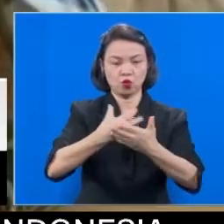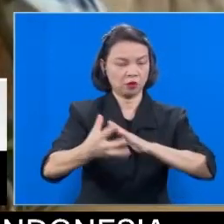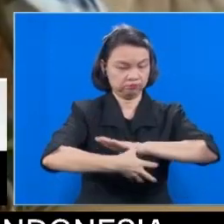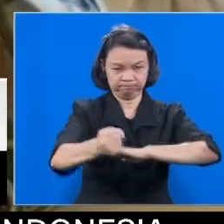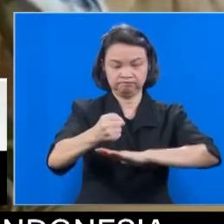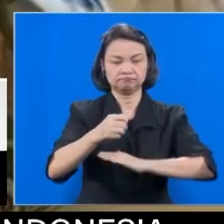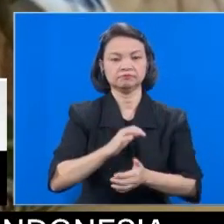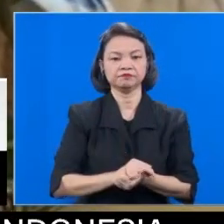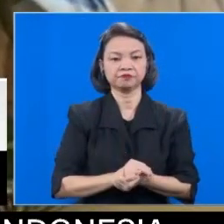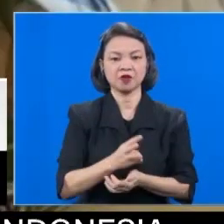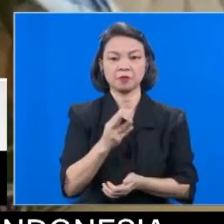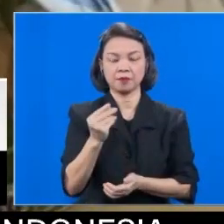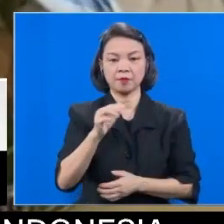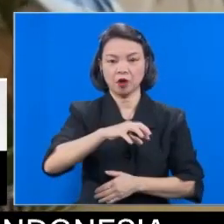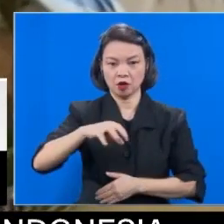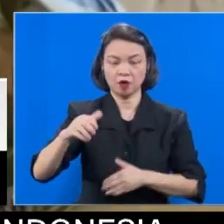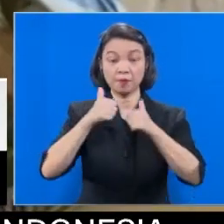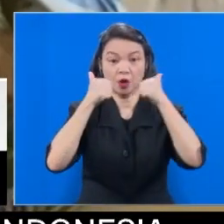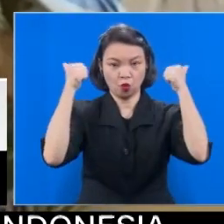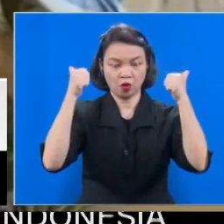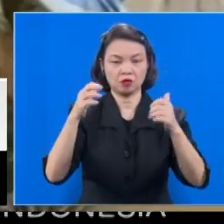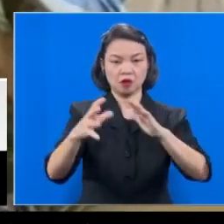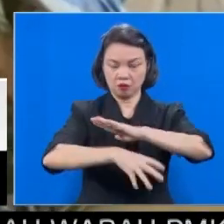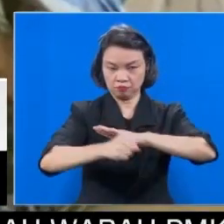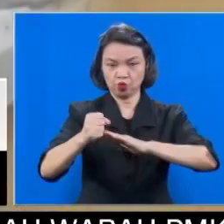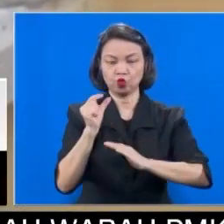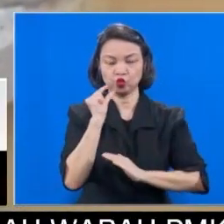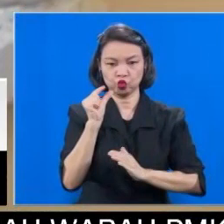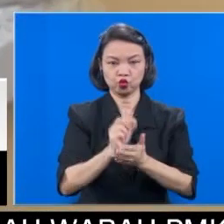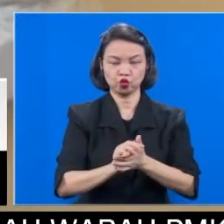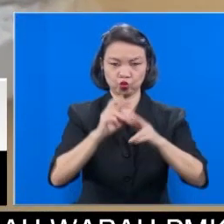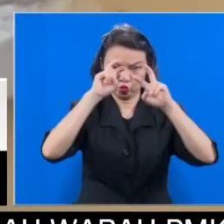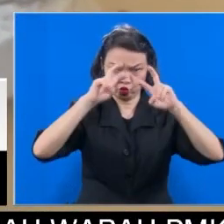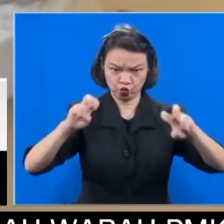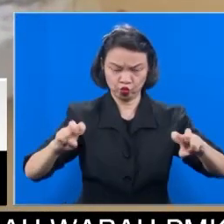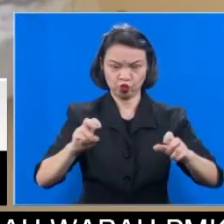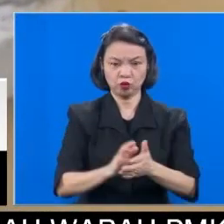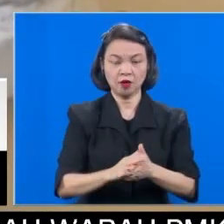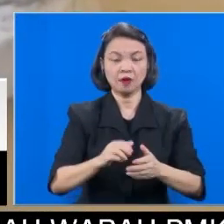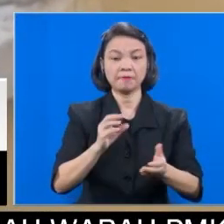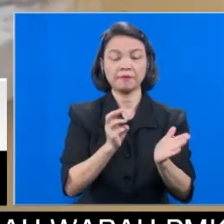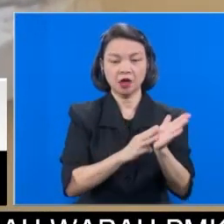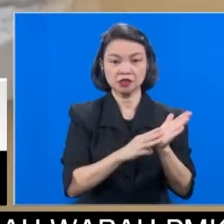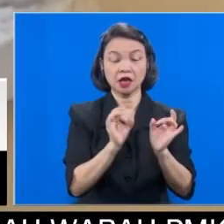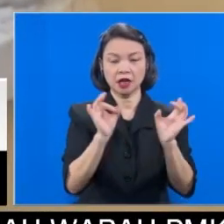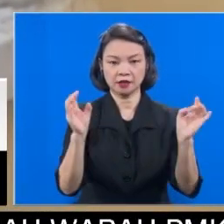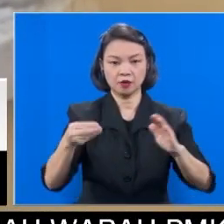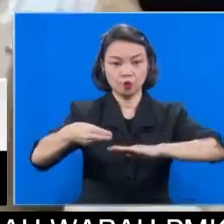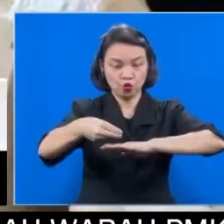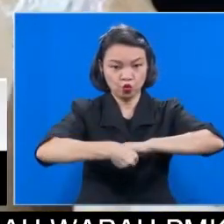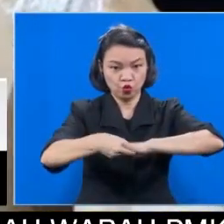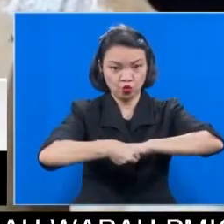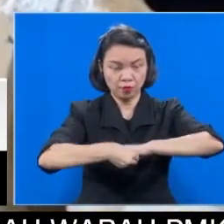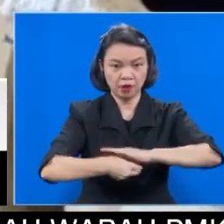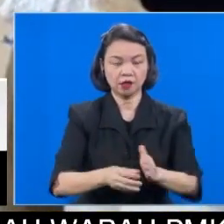Selain itu beberapa barang mewah juga turut disita untuk pengembangan dugaan tindak pidana lainnya termasuk penyelundupan pakaian bekas